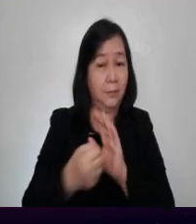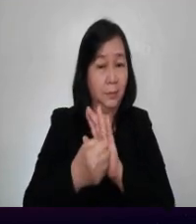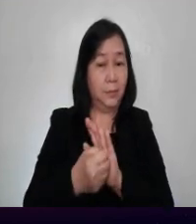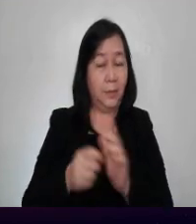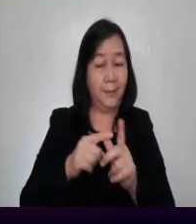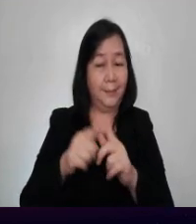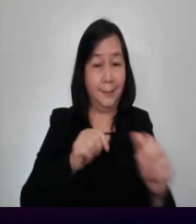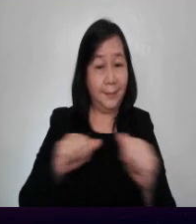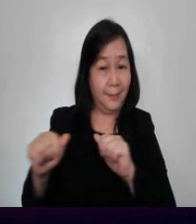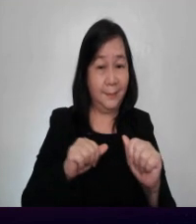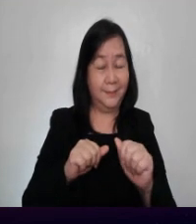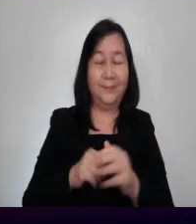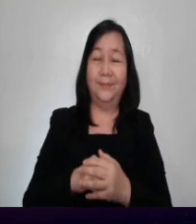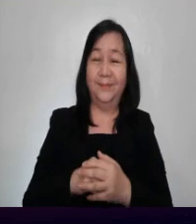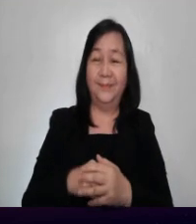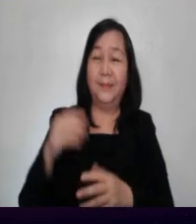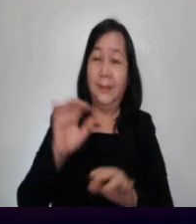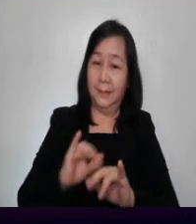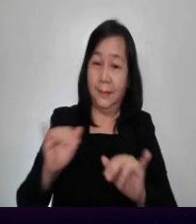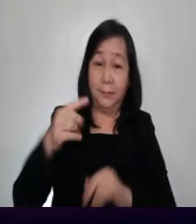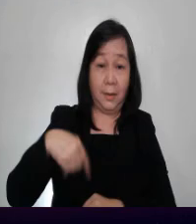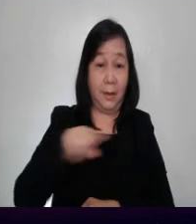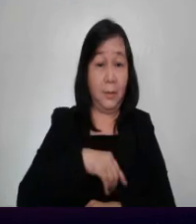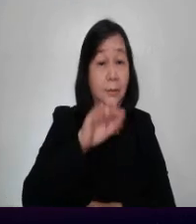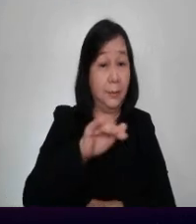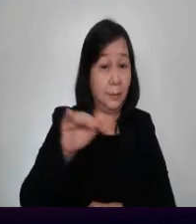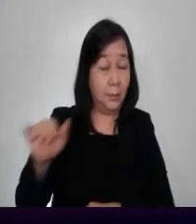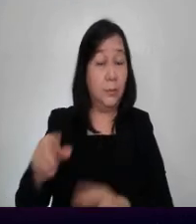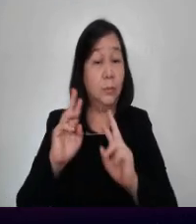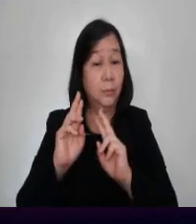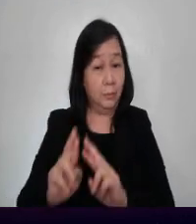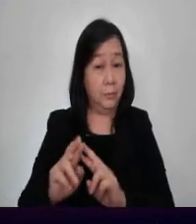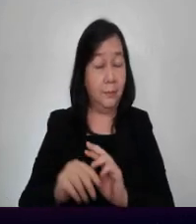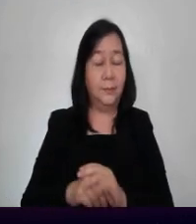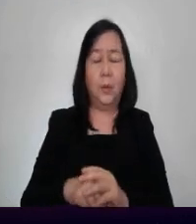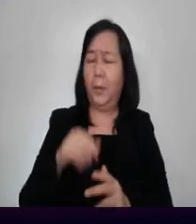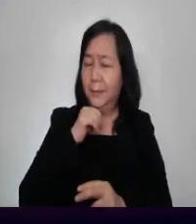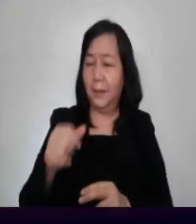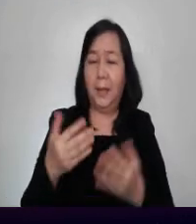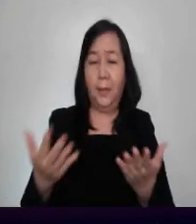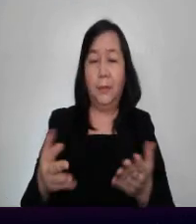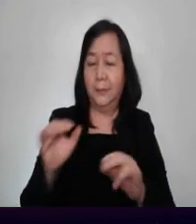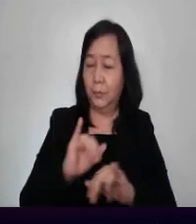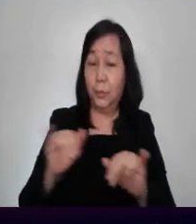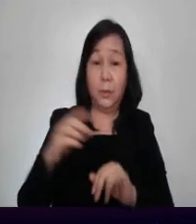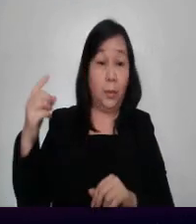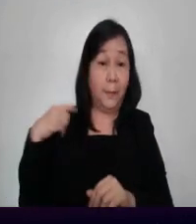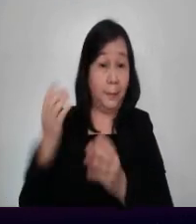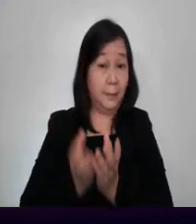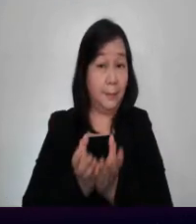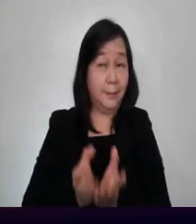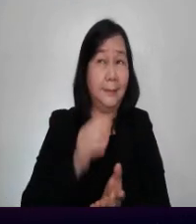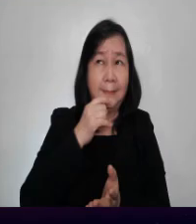at kumilos siya. Tayo rin po ay tinatawag na tumugon, Huwag tayong maging tulad ng kapitan